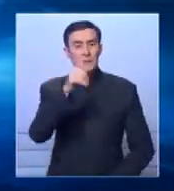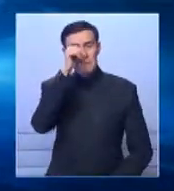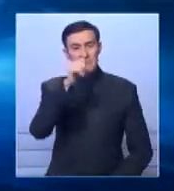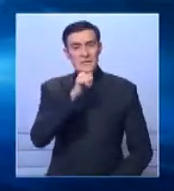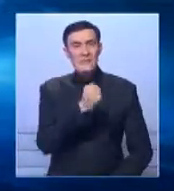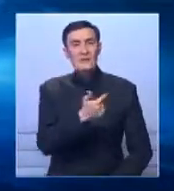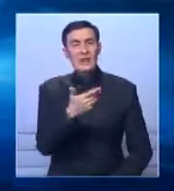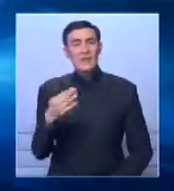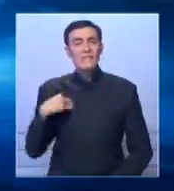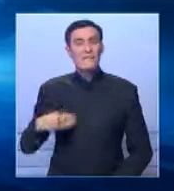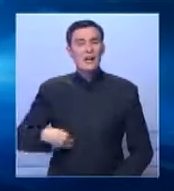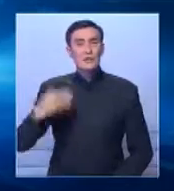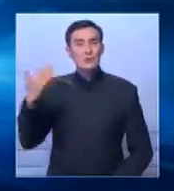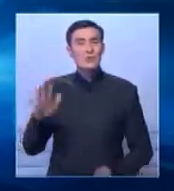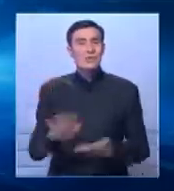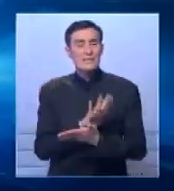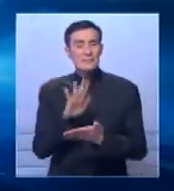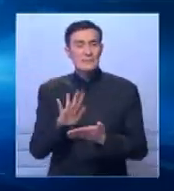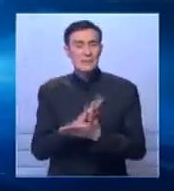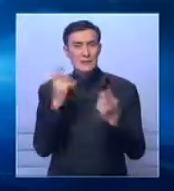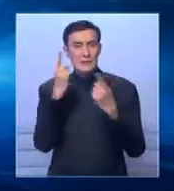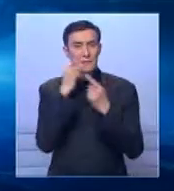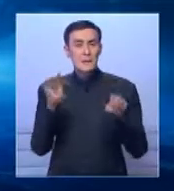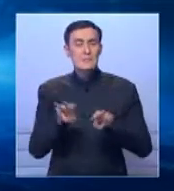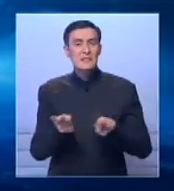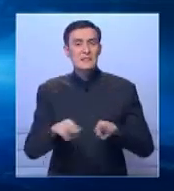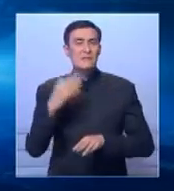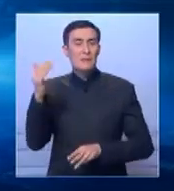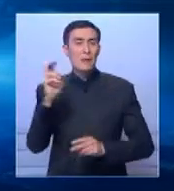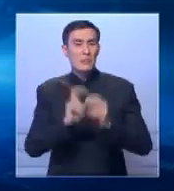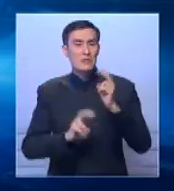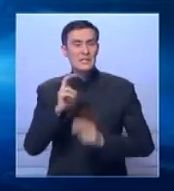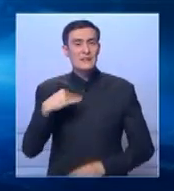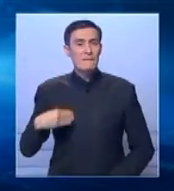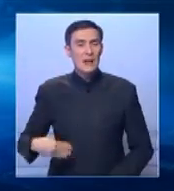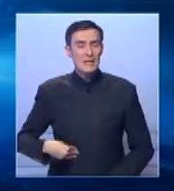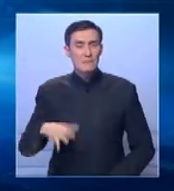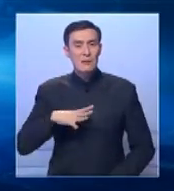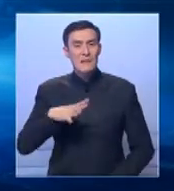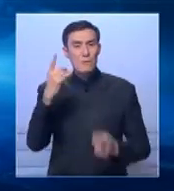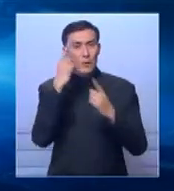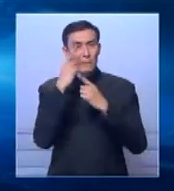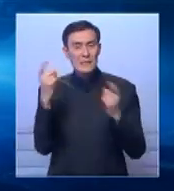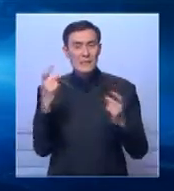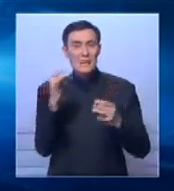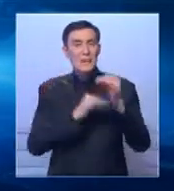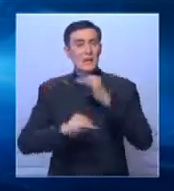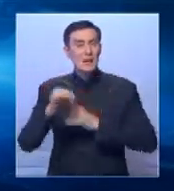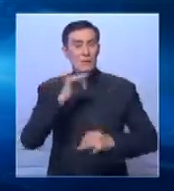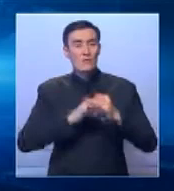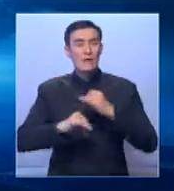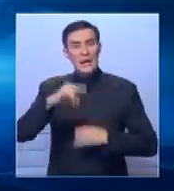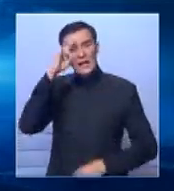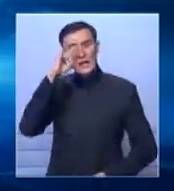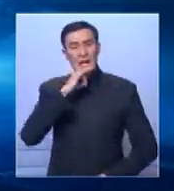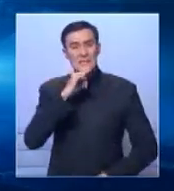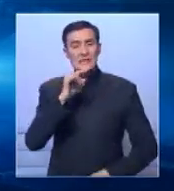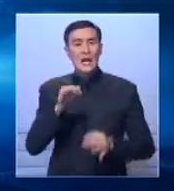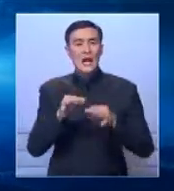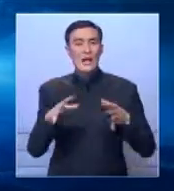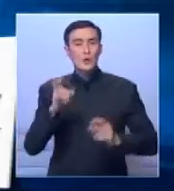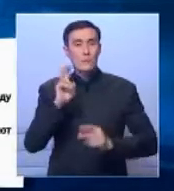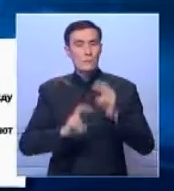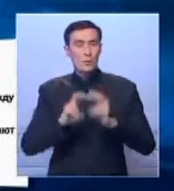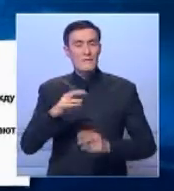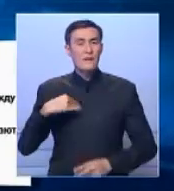ряде французских СМИ со ссылкой на информацию Министерства промышленности Франции появилась информация о переговорах между «Казатомпромом» и «Арева».